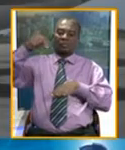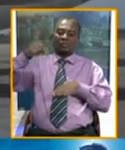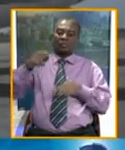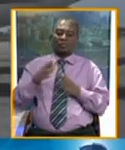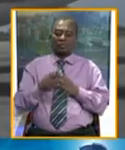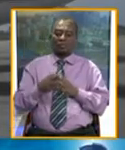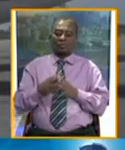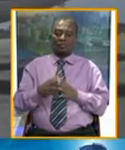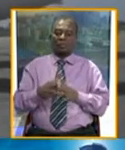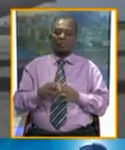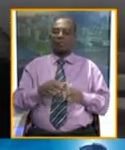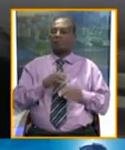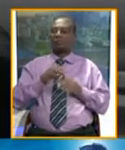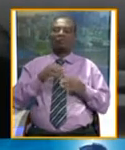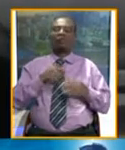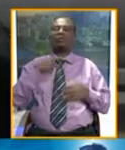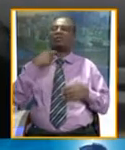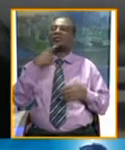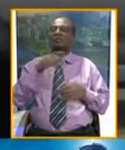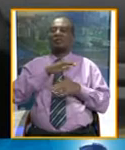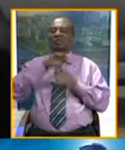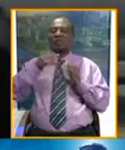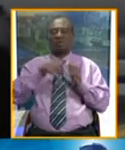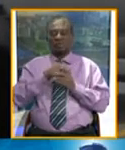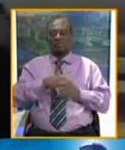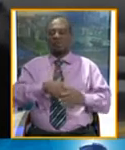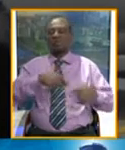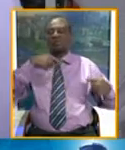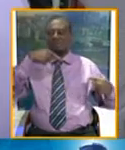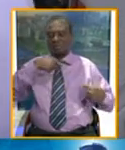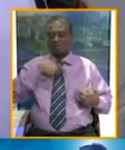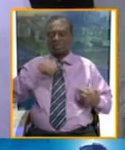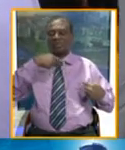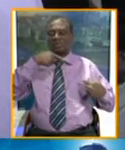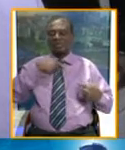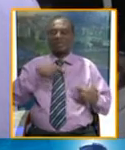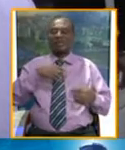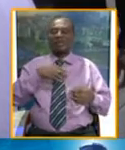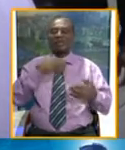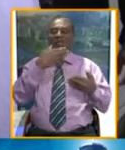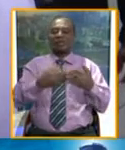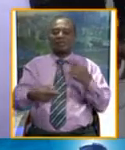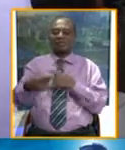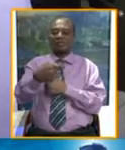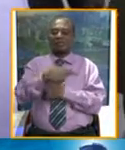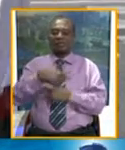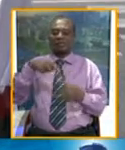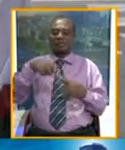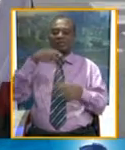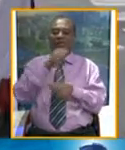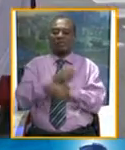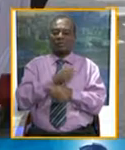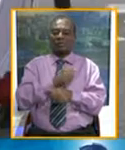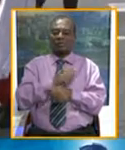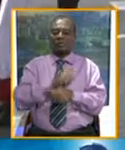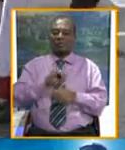Issoufou, présente ses condoléances au peuple ivoirien. Mamadou Issoufou est arrivé aujourd'hui à Abidjan.